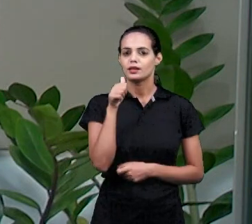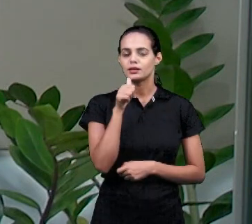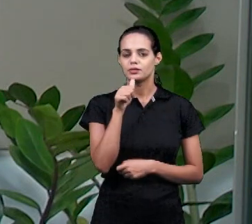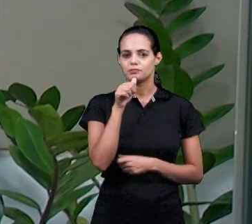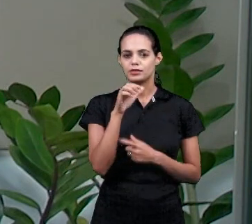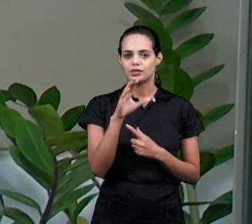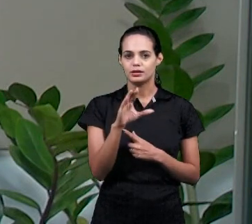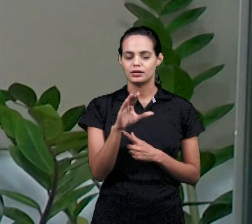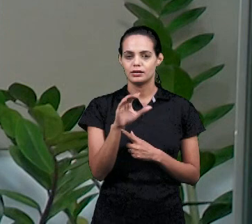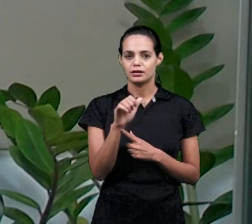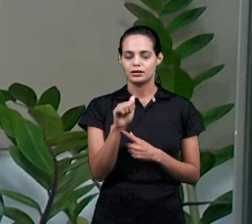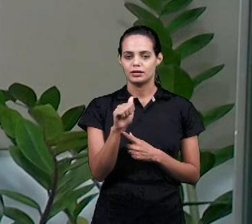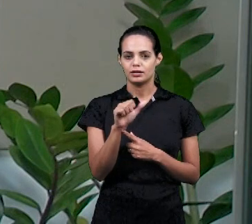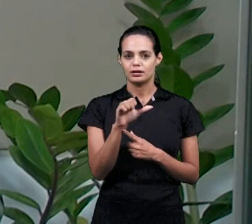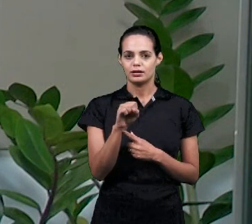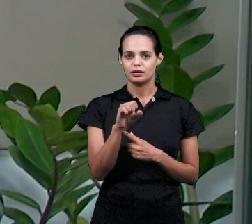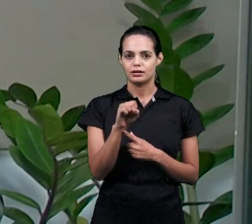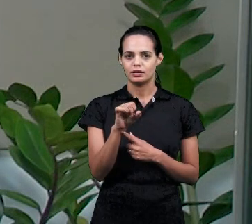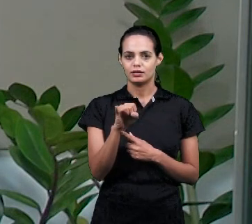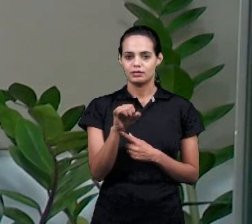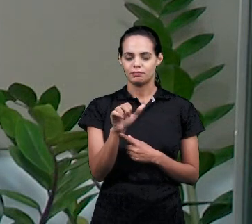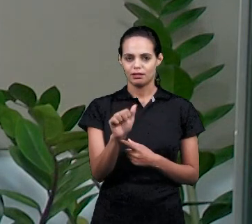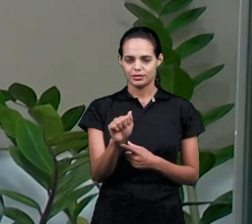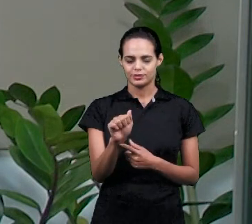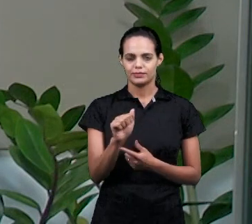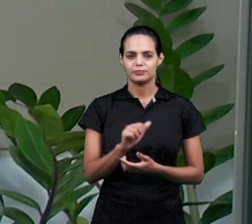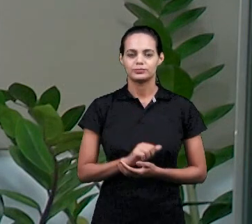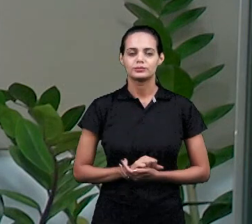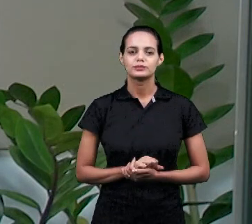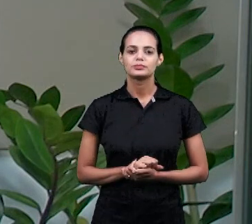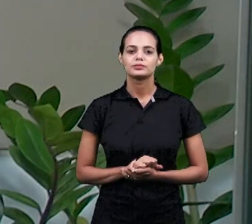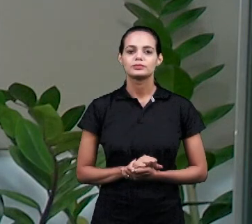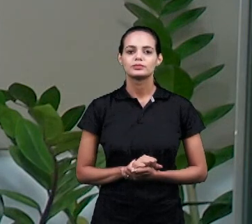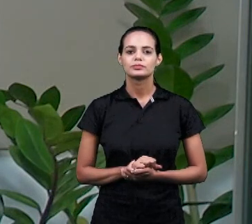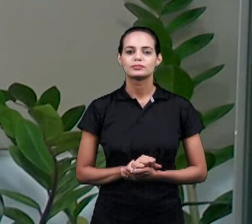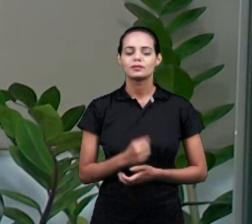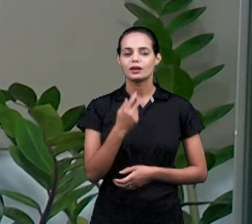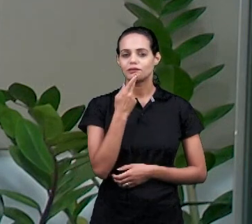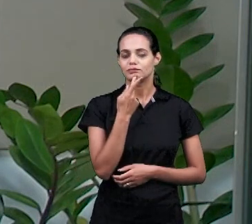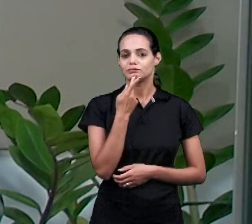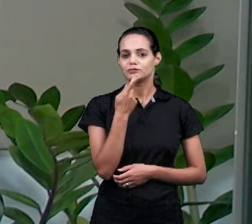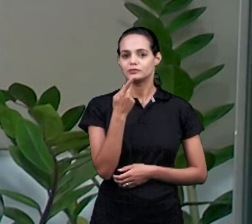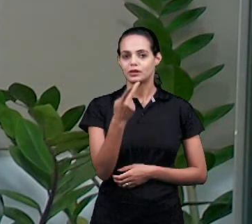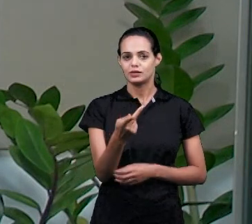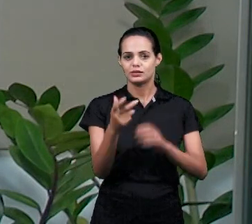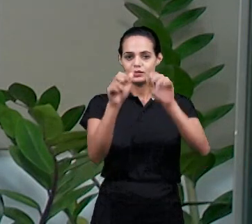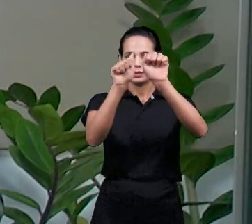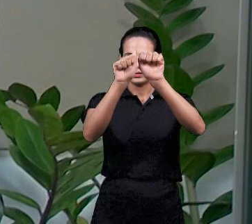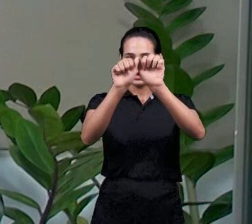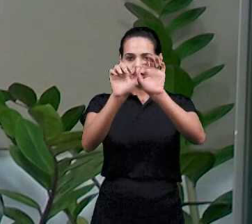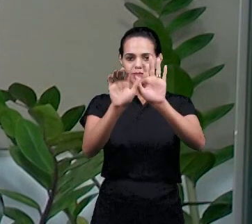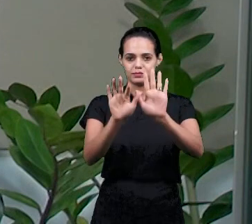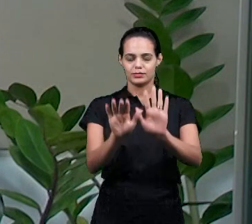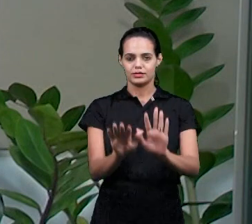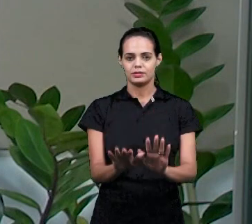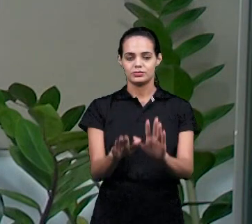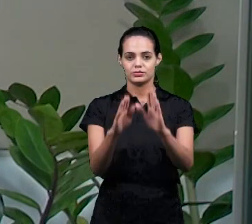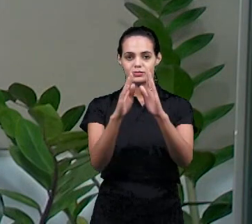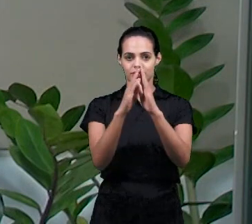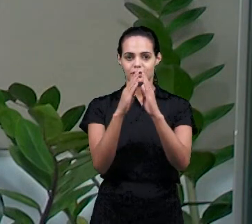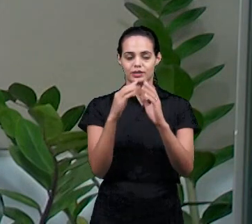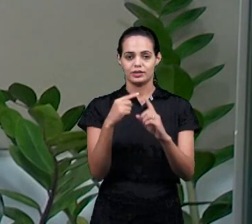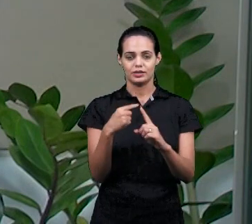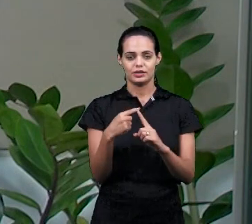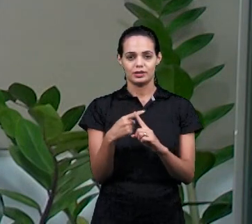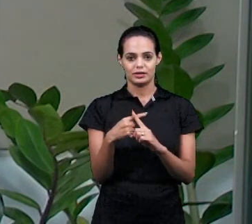Cassia Ferreira. Cassia, elle fait référence à la bénédiction, à son église